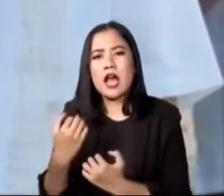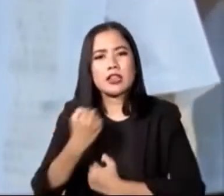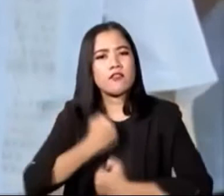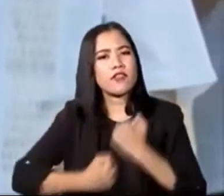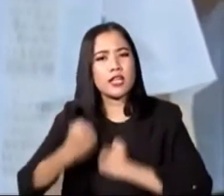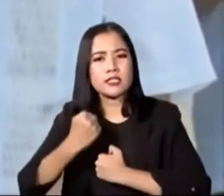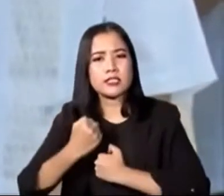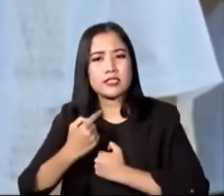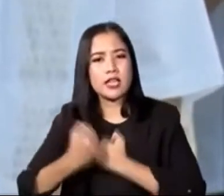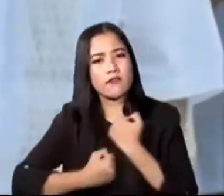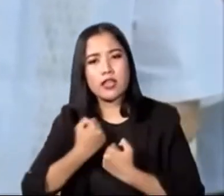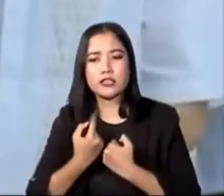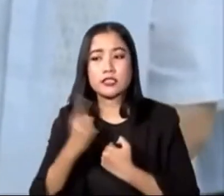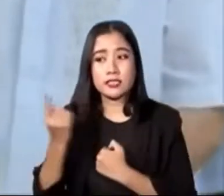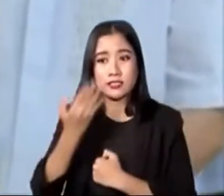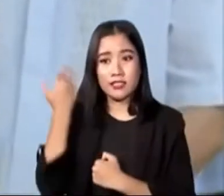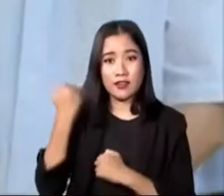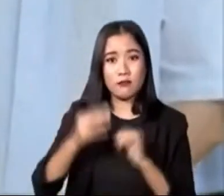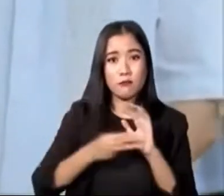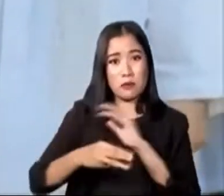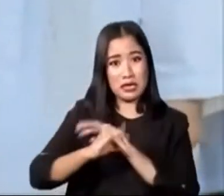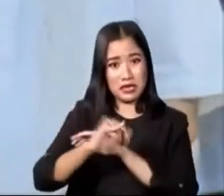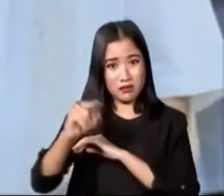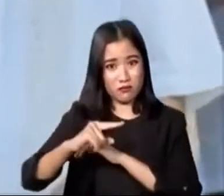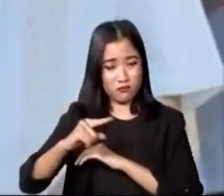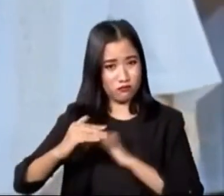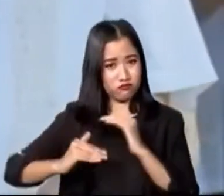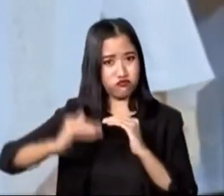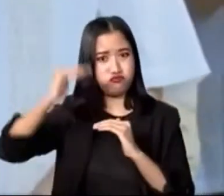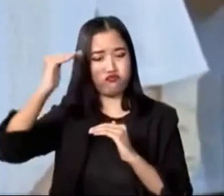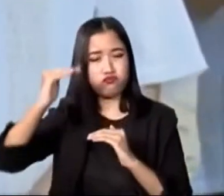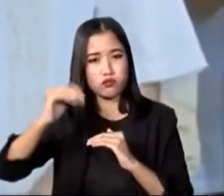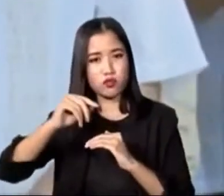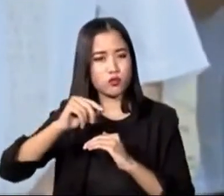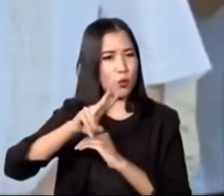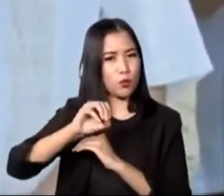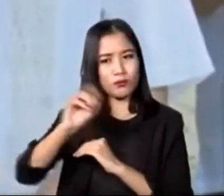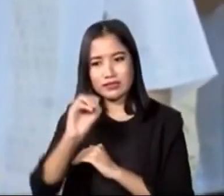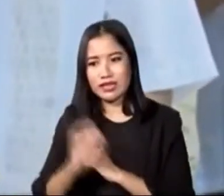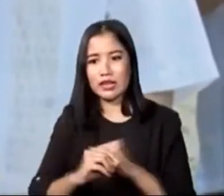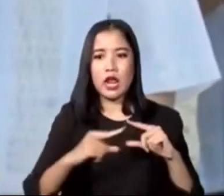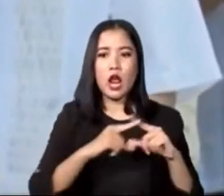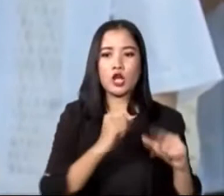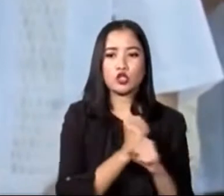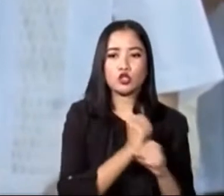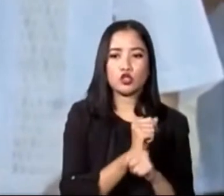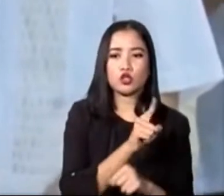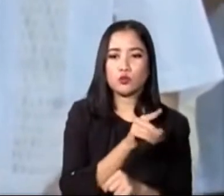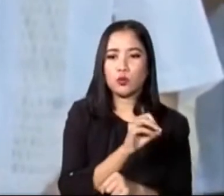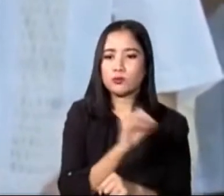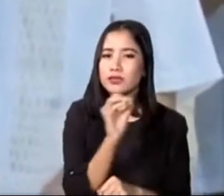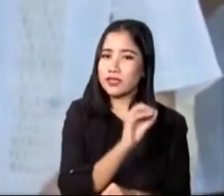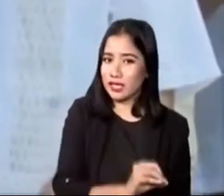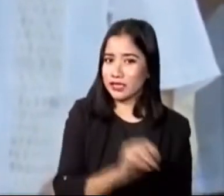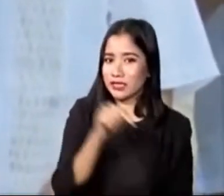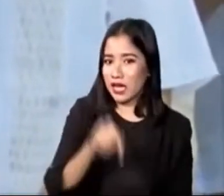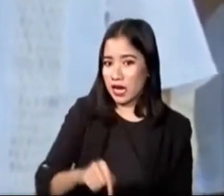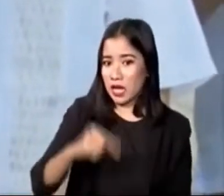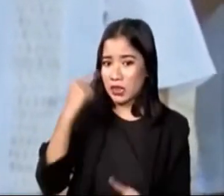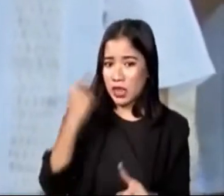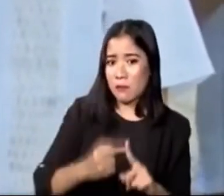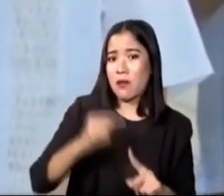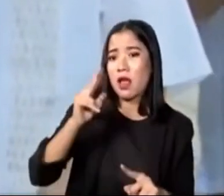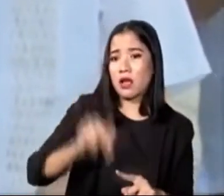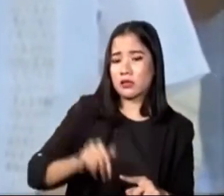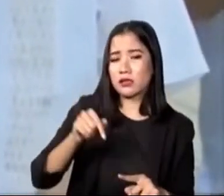Mei, kenaikan lonjakan kasus 20%, bulan Agustus 10%, dan saat ini sudah ada kemungkinan lonjakan